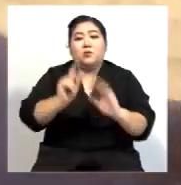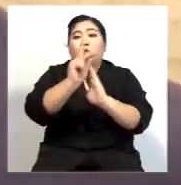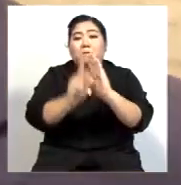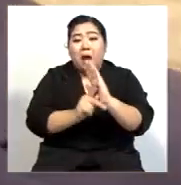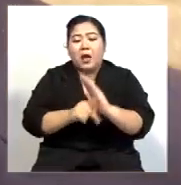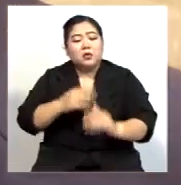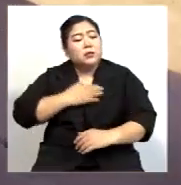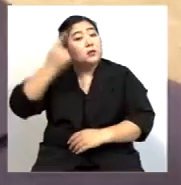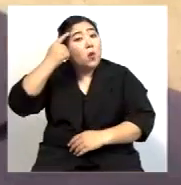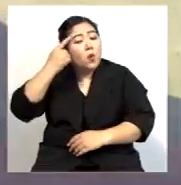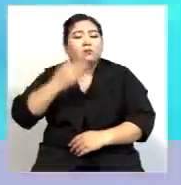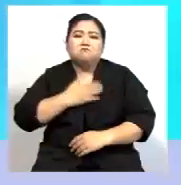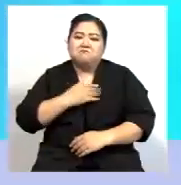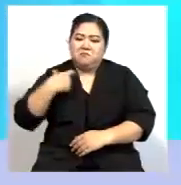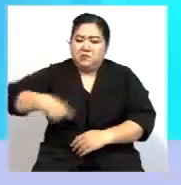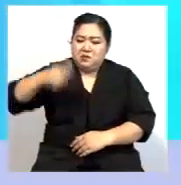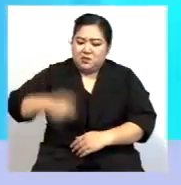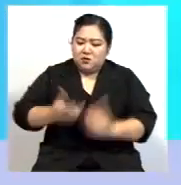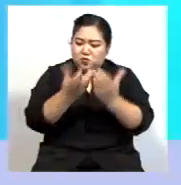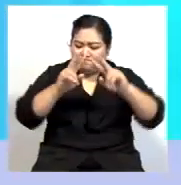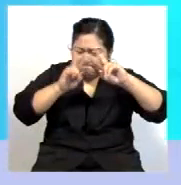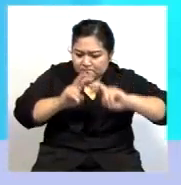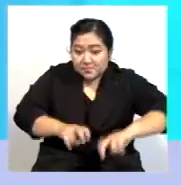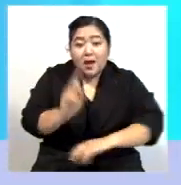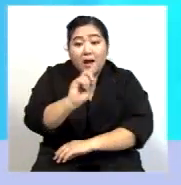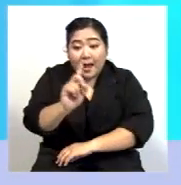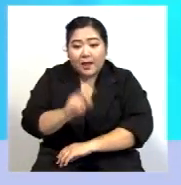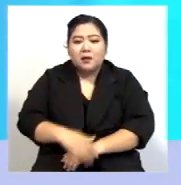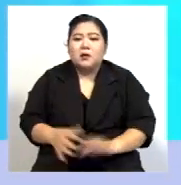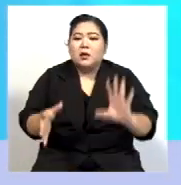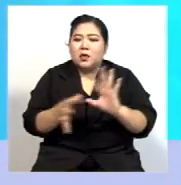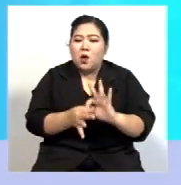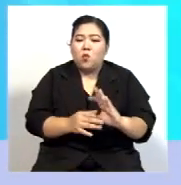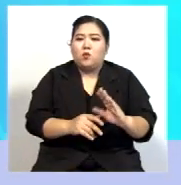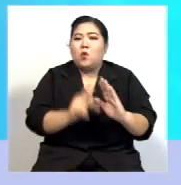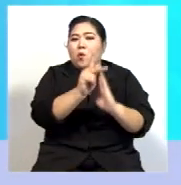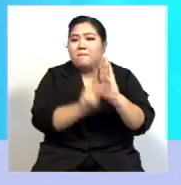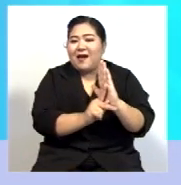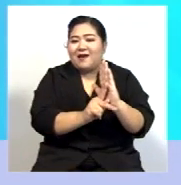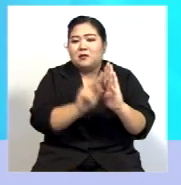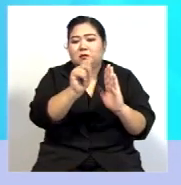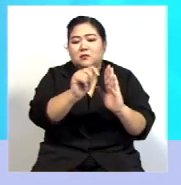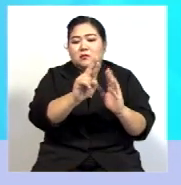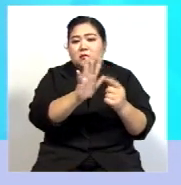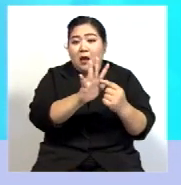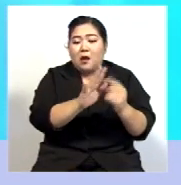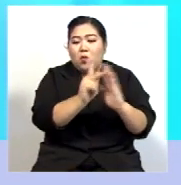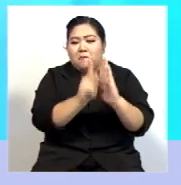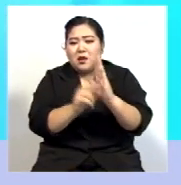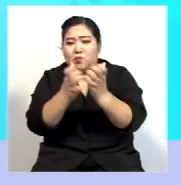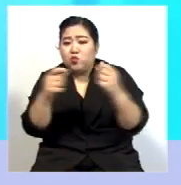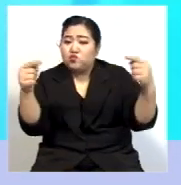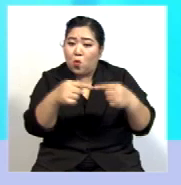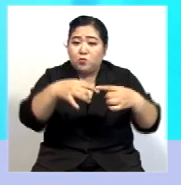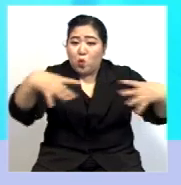าประเด็นที่ศาลจะพิจารณาคือกระบวนการตรากฎหมายขัดกับรัฐธรรมนูญหรือไม่โดยเ